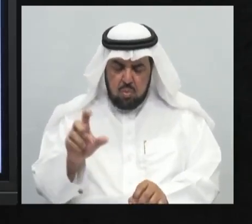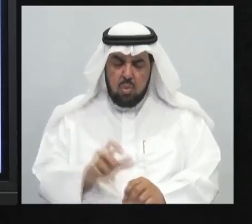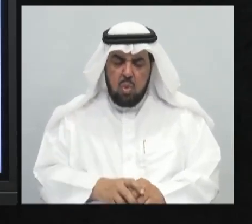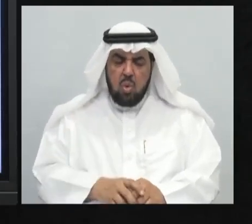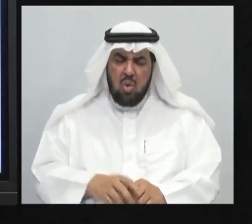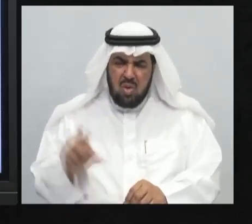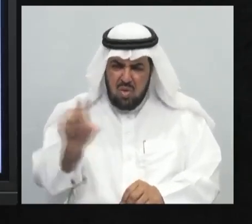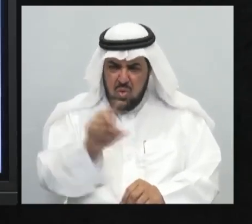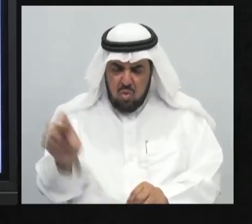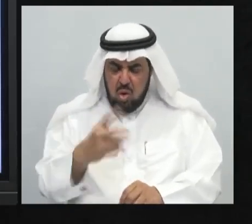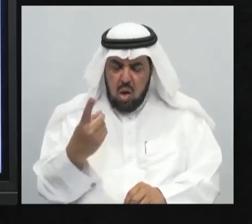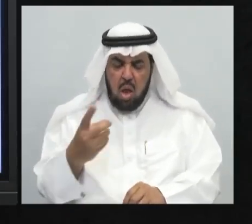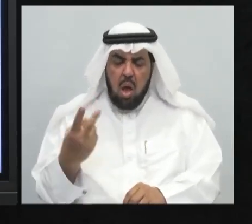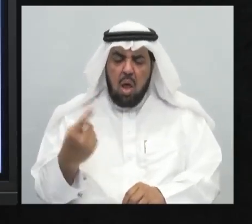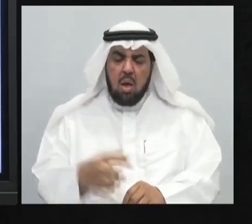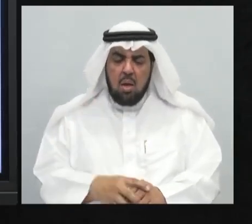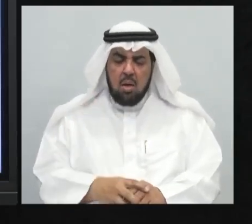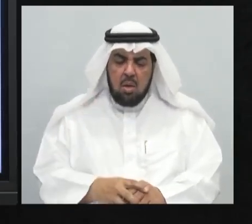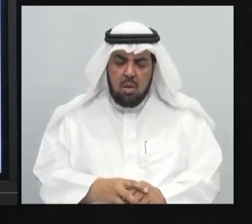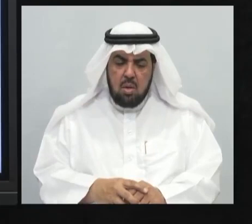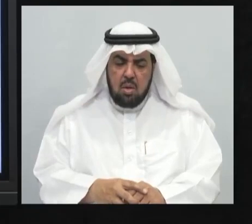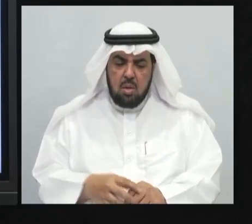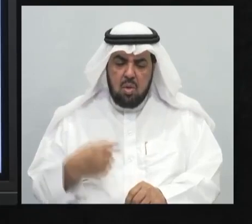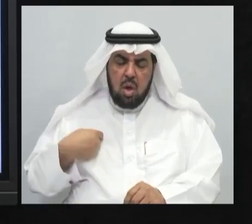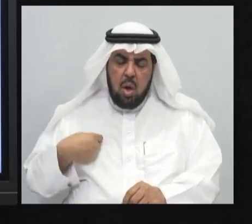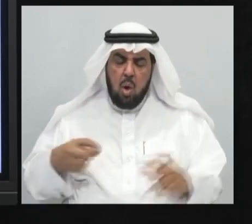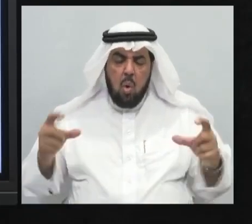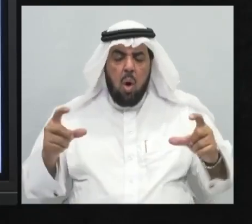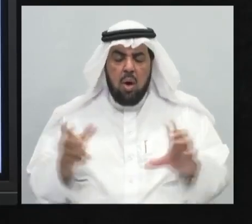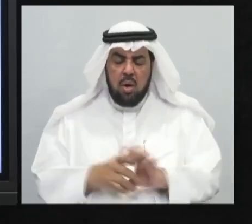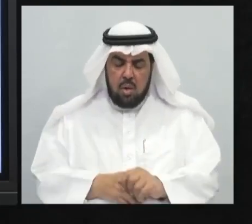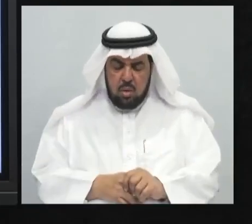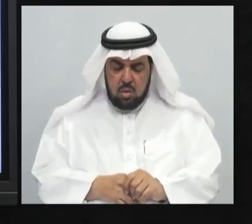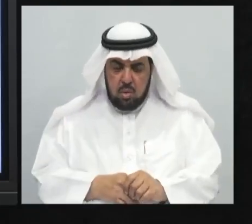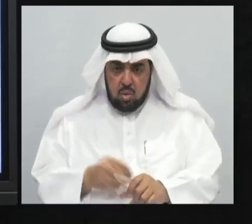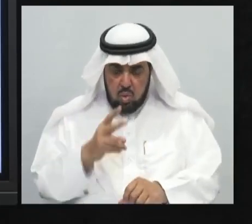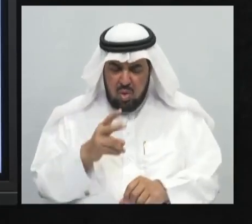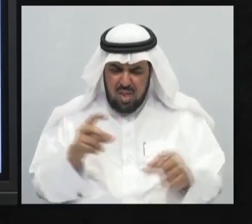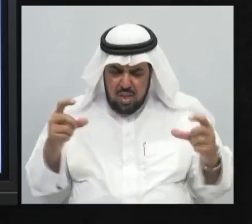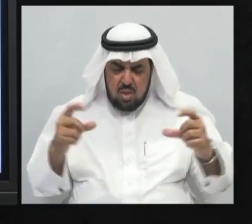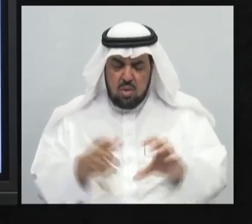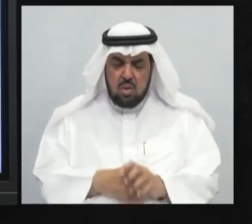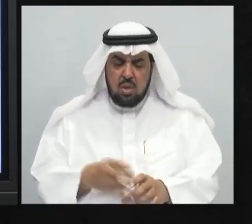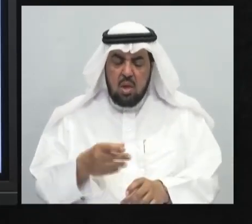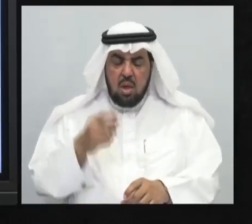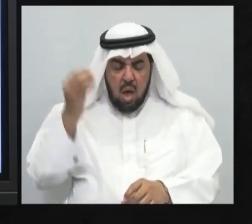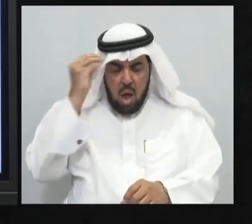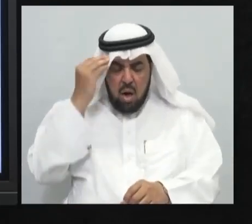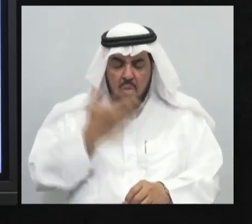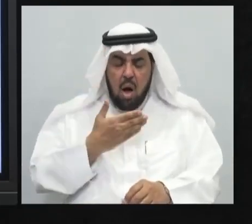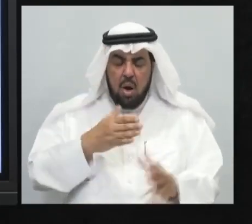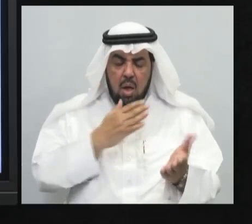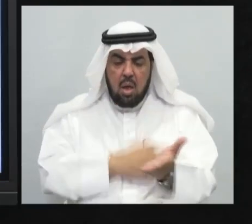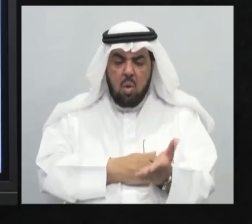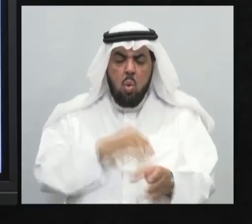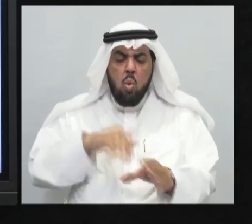مثلا سطرين او ثلاث اسطر اسمه عنوان اذا من نظره مباشره يعرف قارئ التقرير